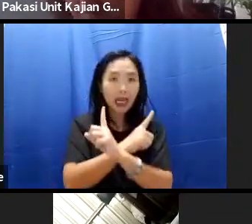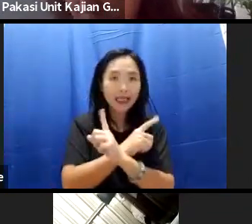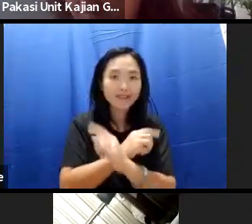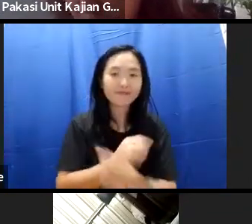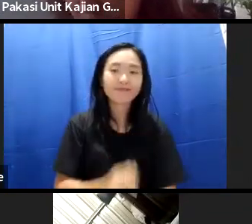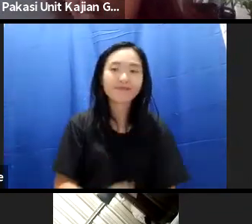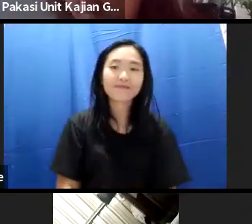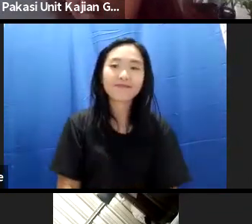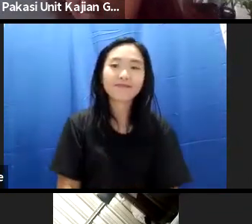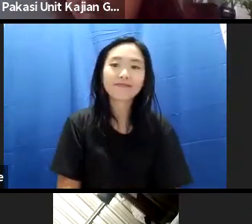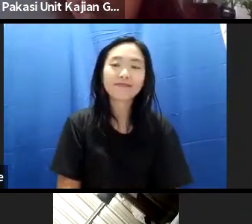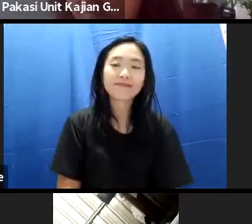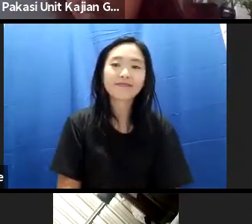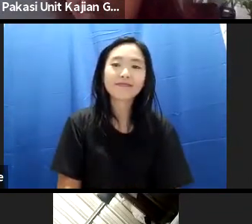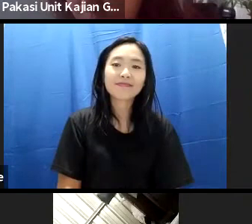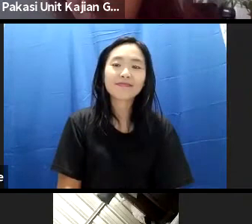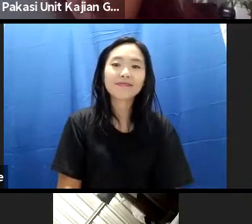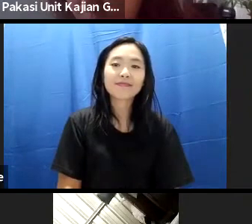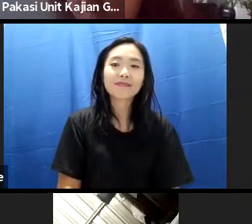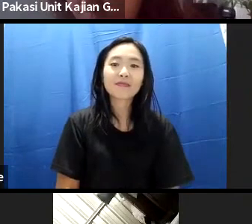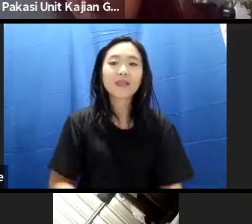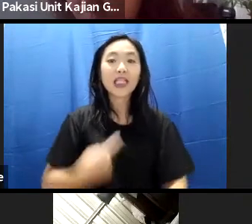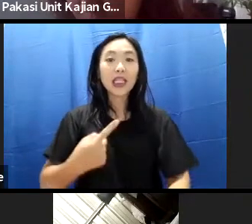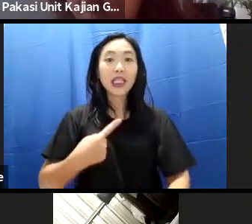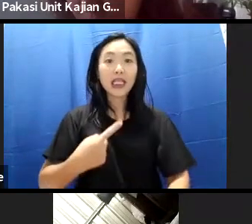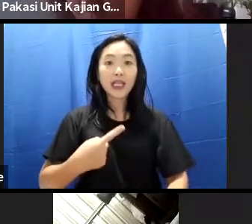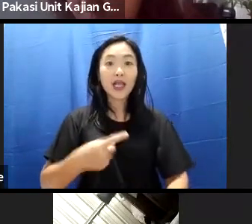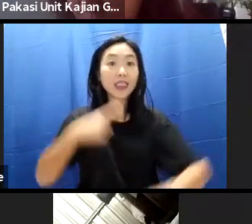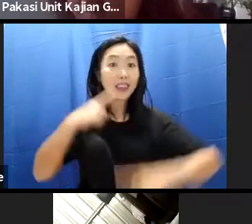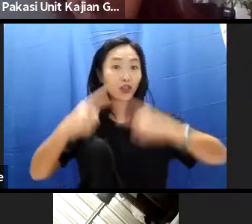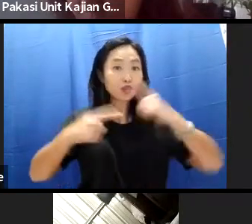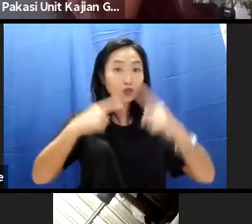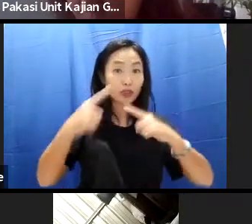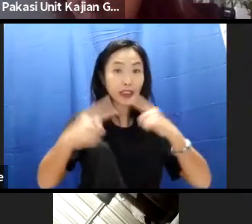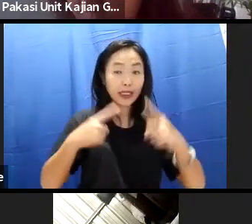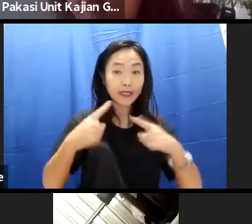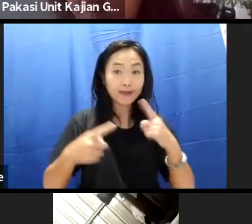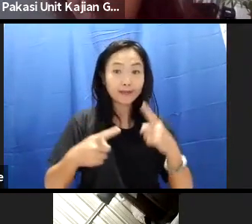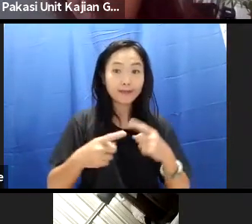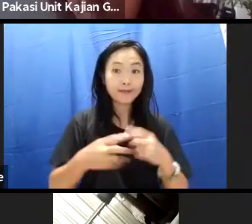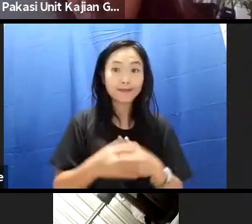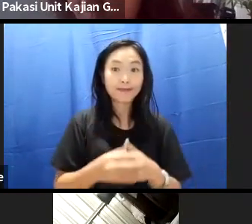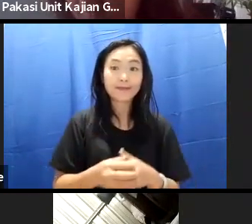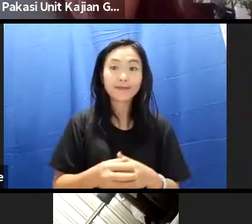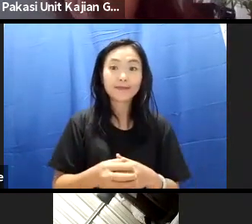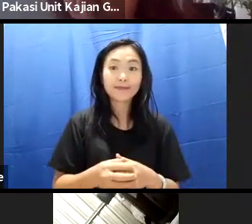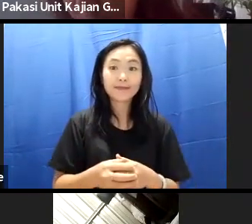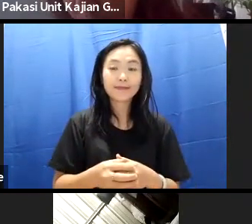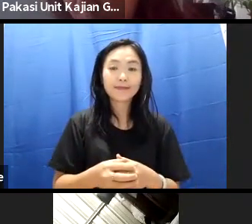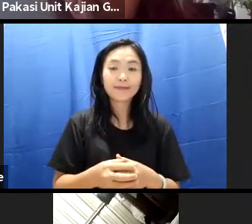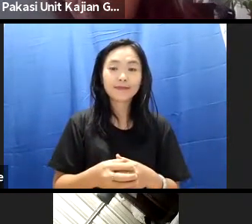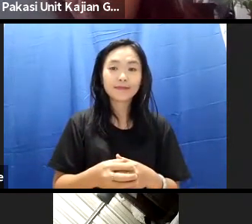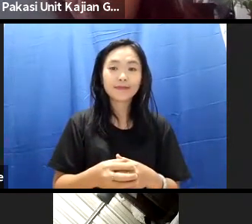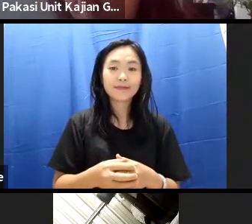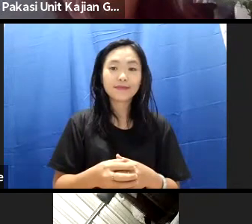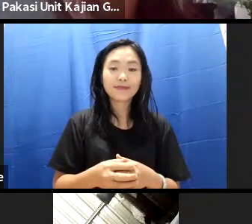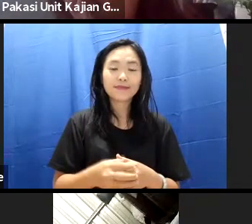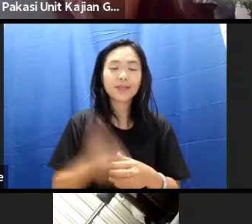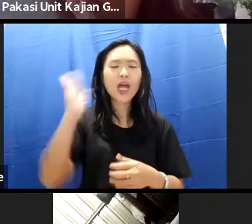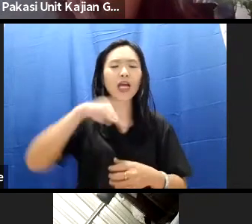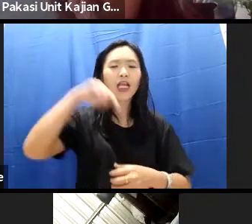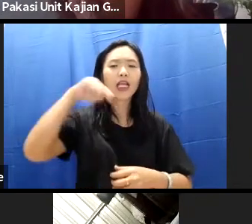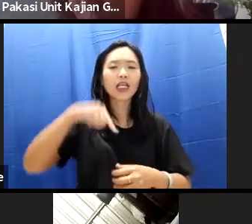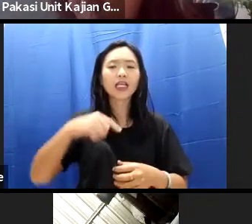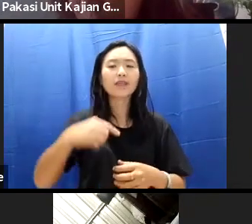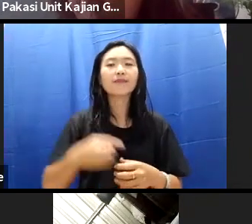membincangkan hal itu, kita patut bangga hati Nesok juga mengucapkan terima kasih kepada 4 orang narasumber yang telah